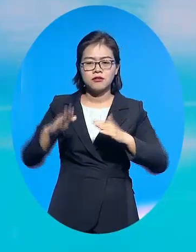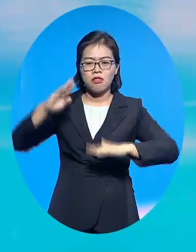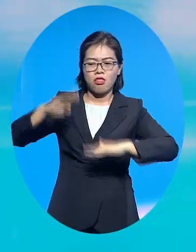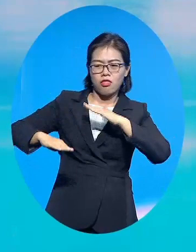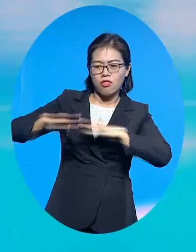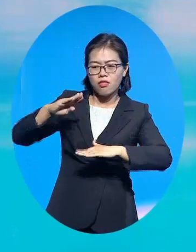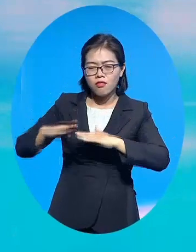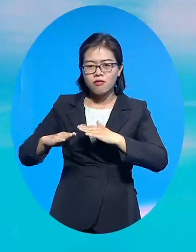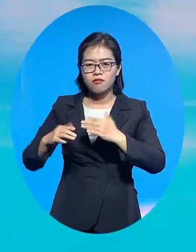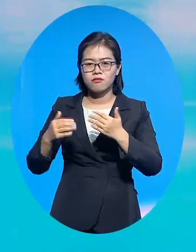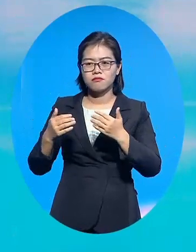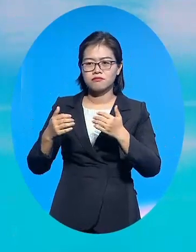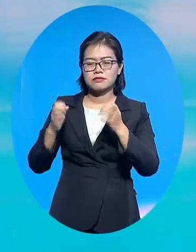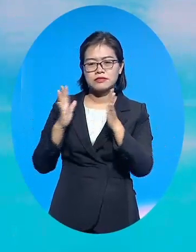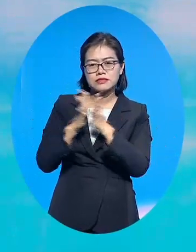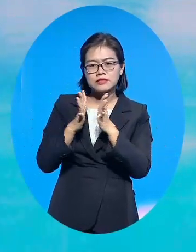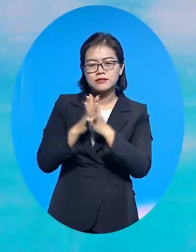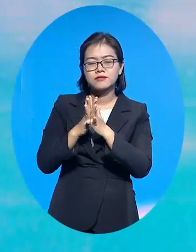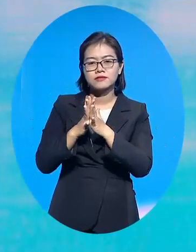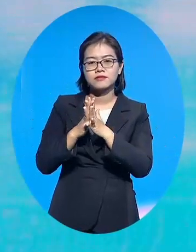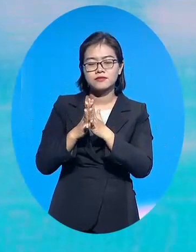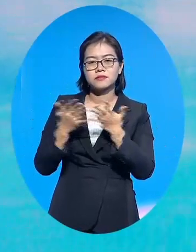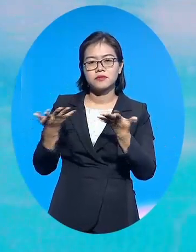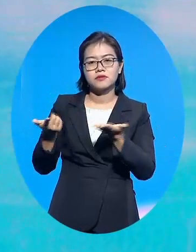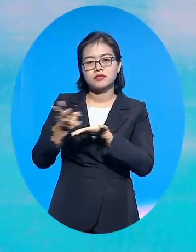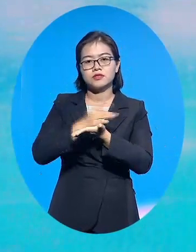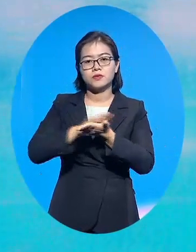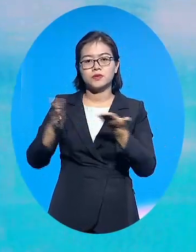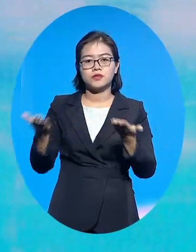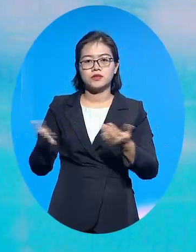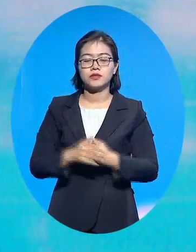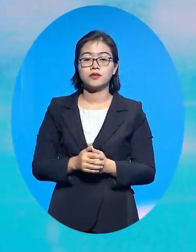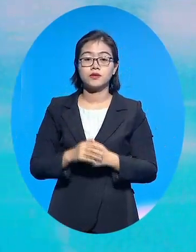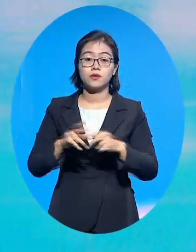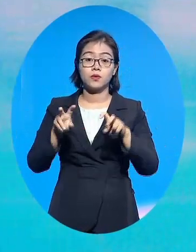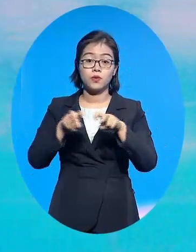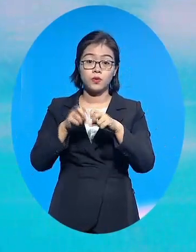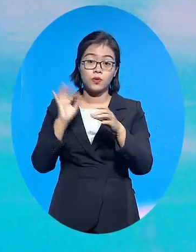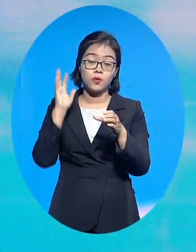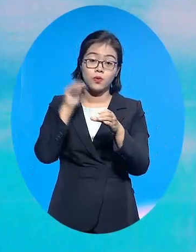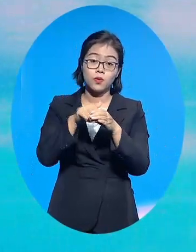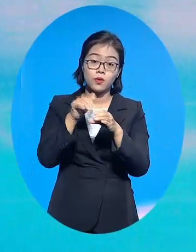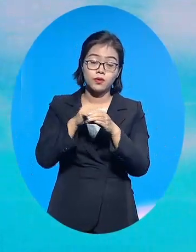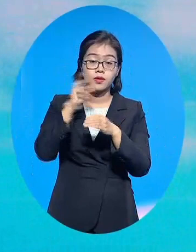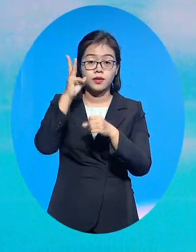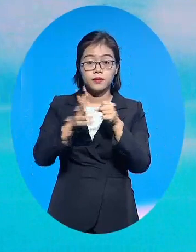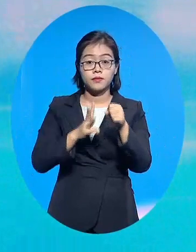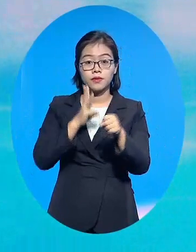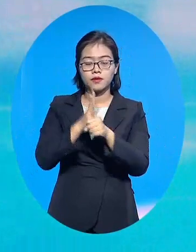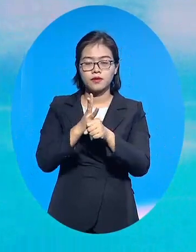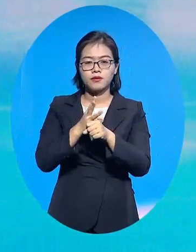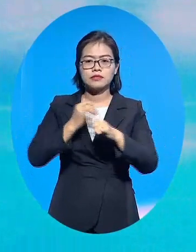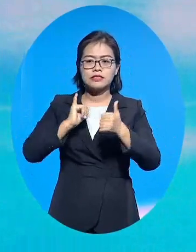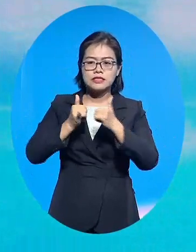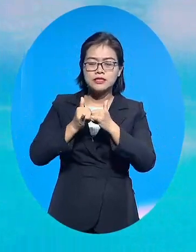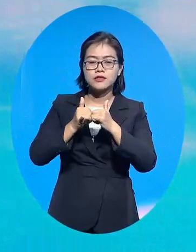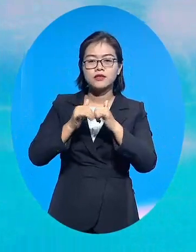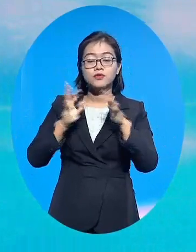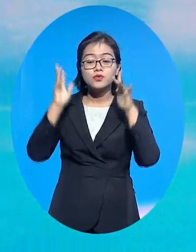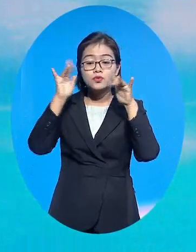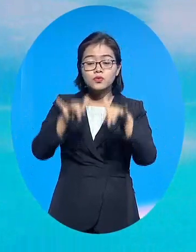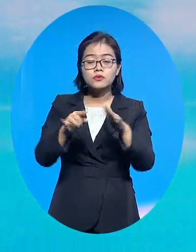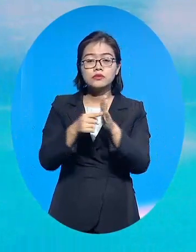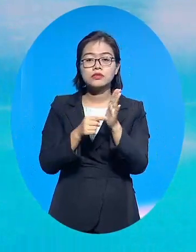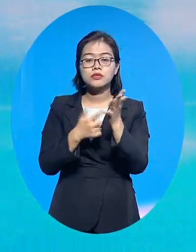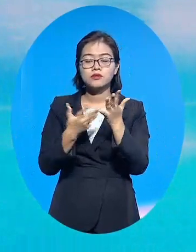chia rẽ ở Trung Đông và Châu Phi hội nghị thượng đỉnh đầu tiên của khối trong 3 năm qua đã diễn ra trong bối cảnh làm phát tăng cao thiếu hụt lương